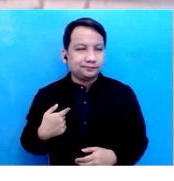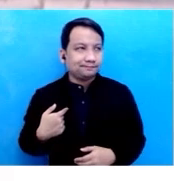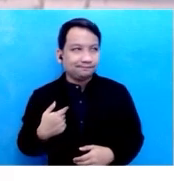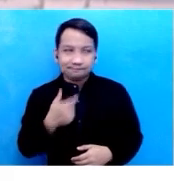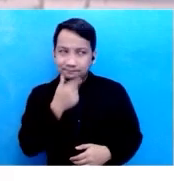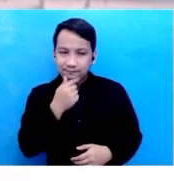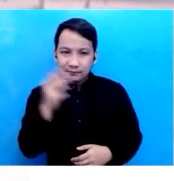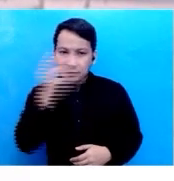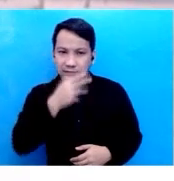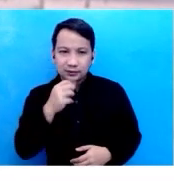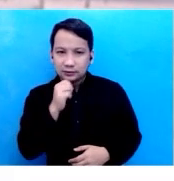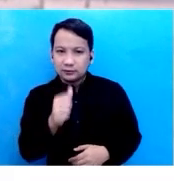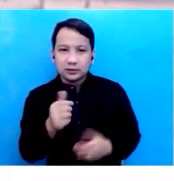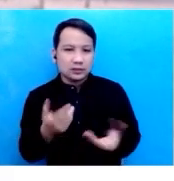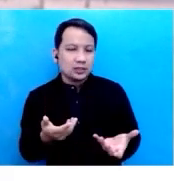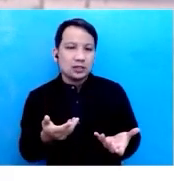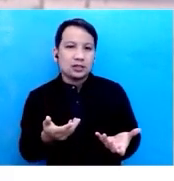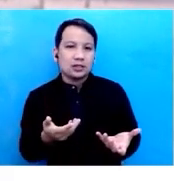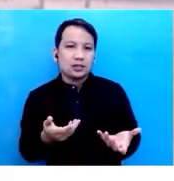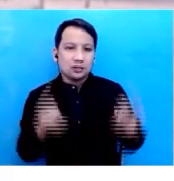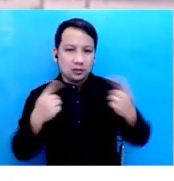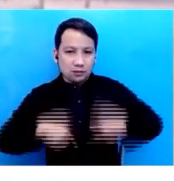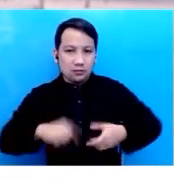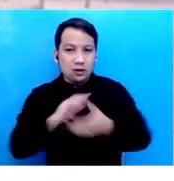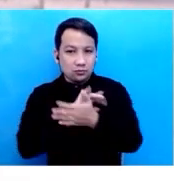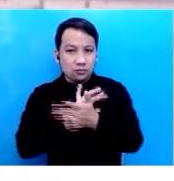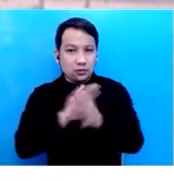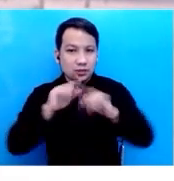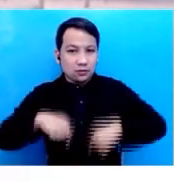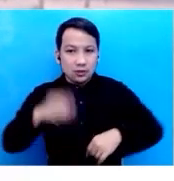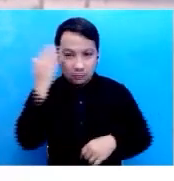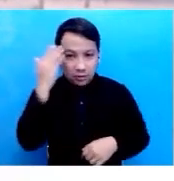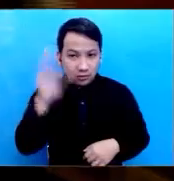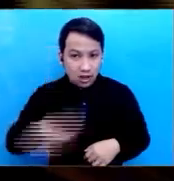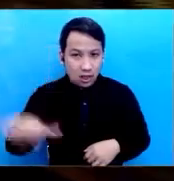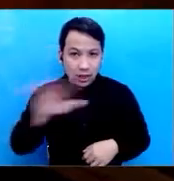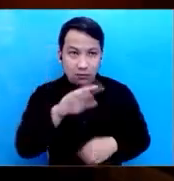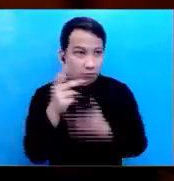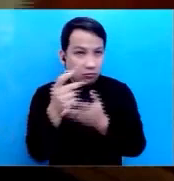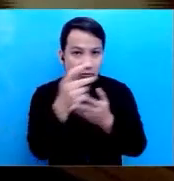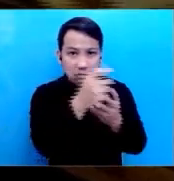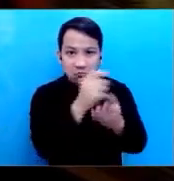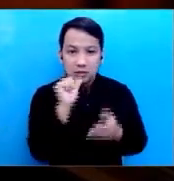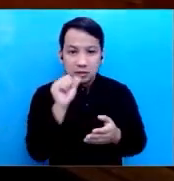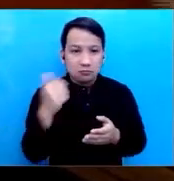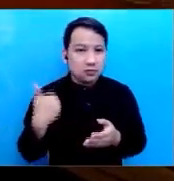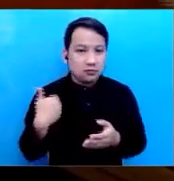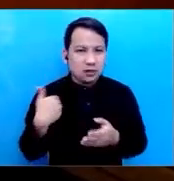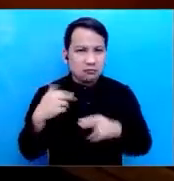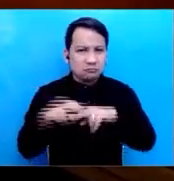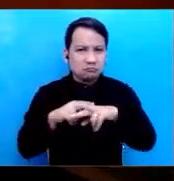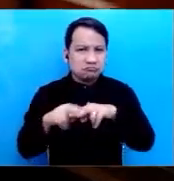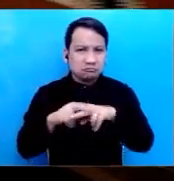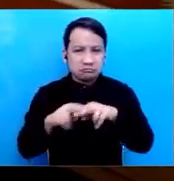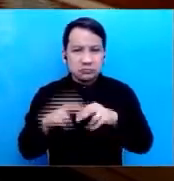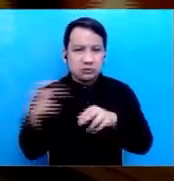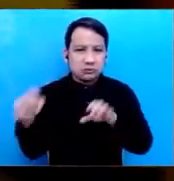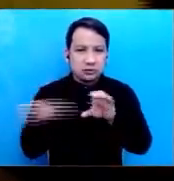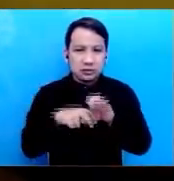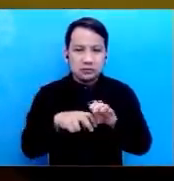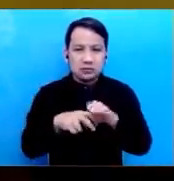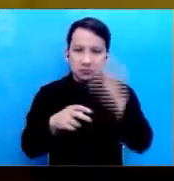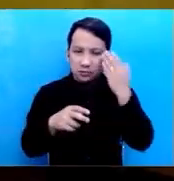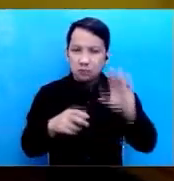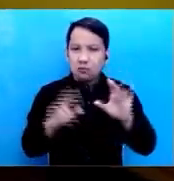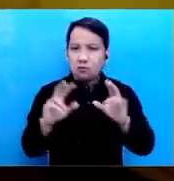since may COVID pa rin, hindi pa naman lahat din vaccinated. Sa trend naman, since hindi pa naman natin alam kung ano